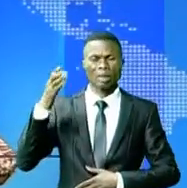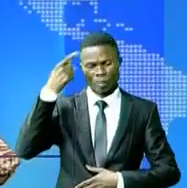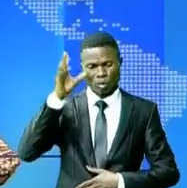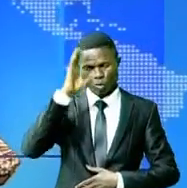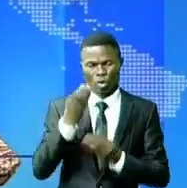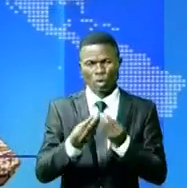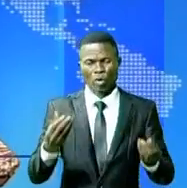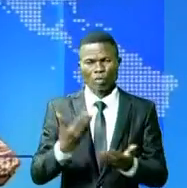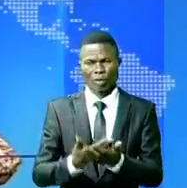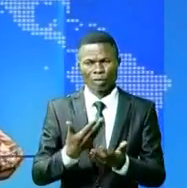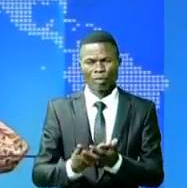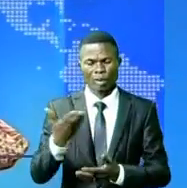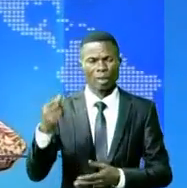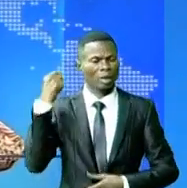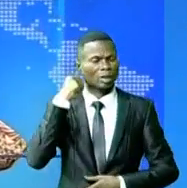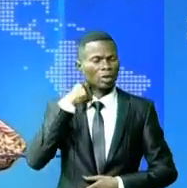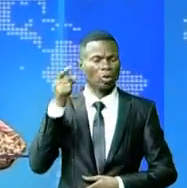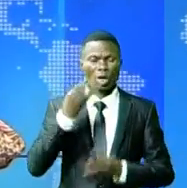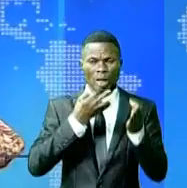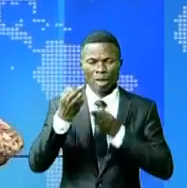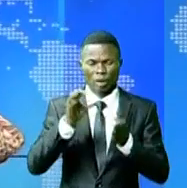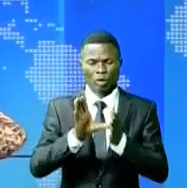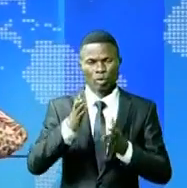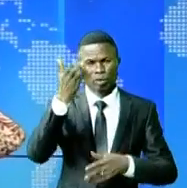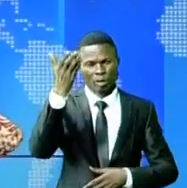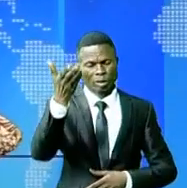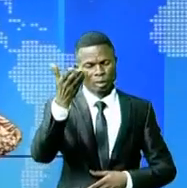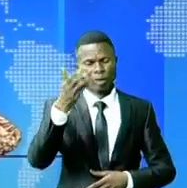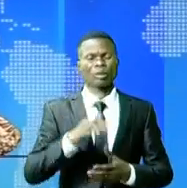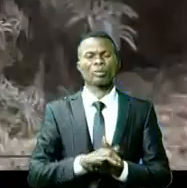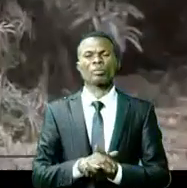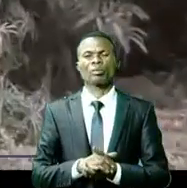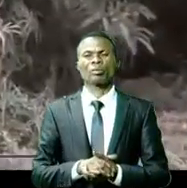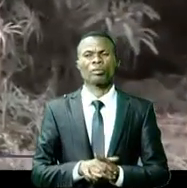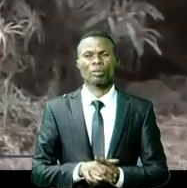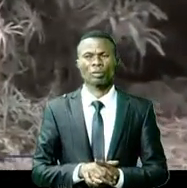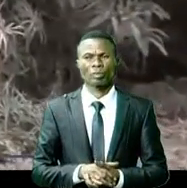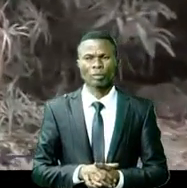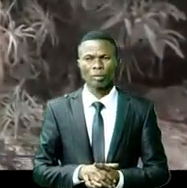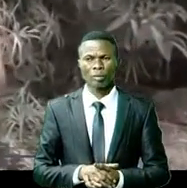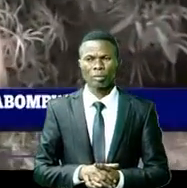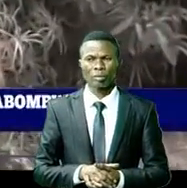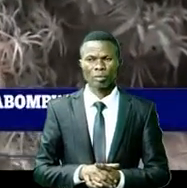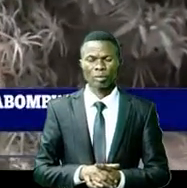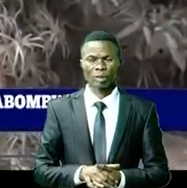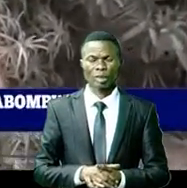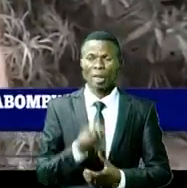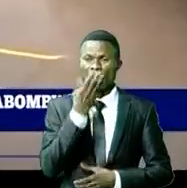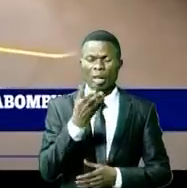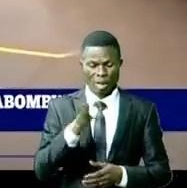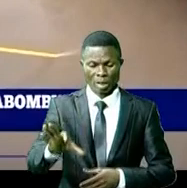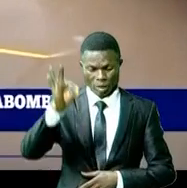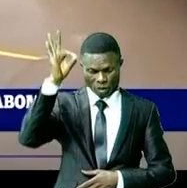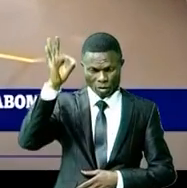prévenir le pire. Le docteur Dieya nous explique au micro de la RTNT Lualaba. Les Les échantillons prélevés ont été initiés